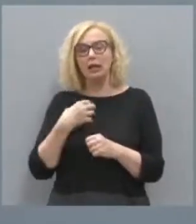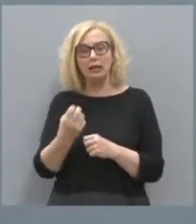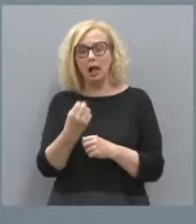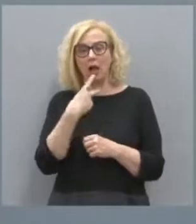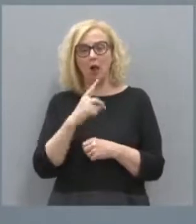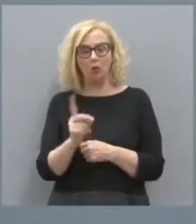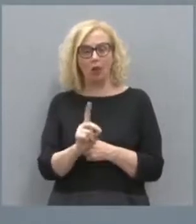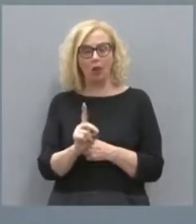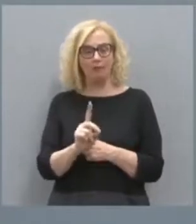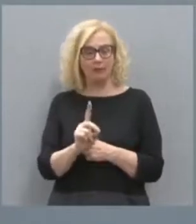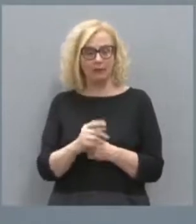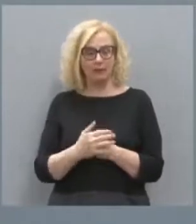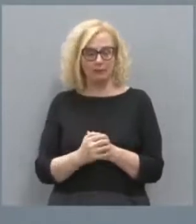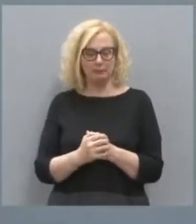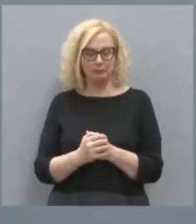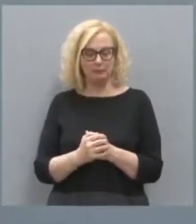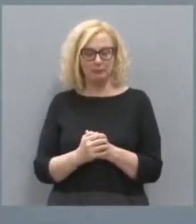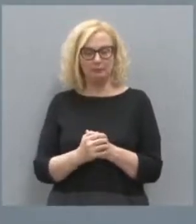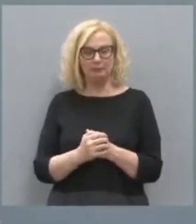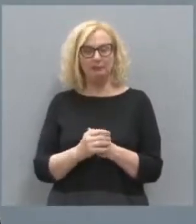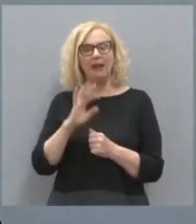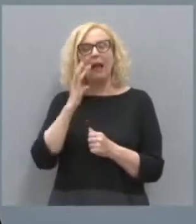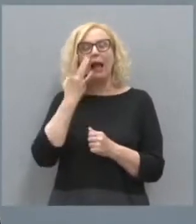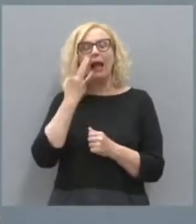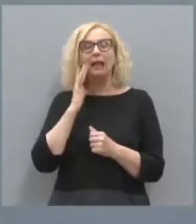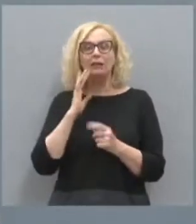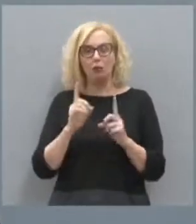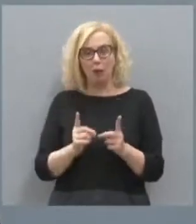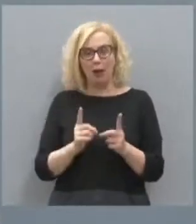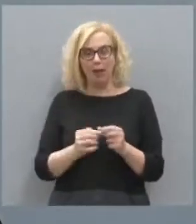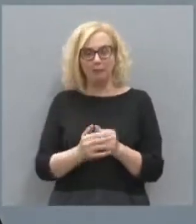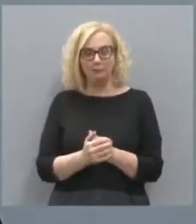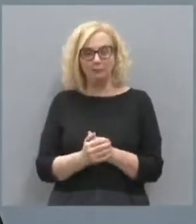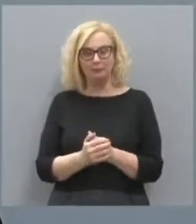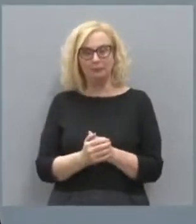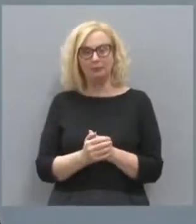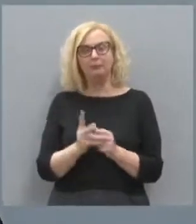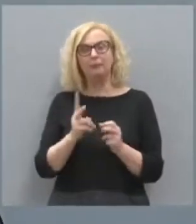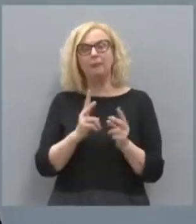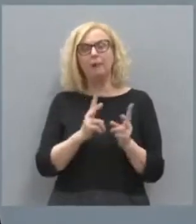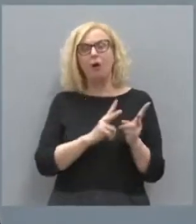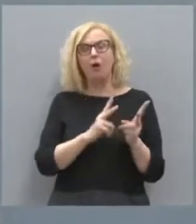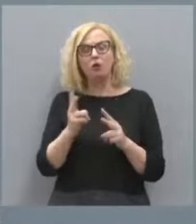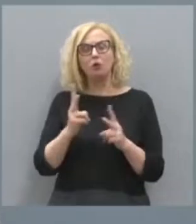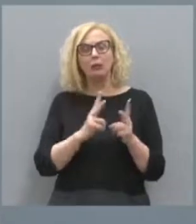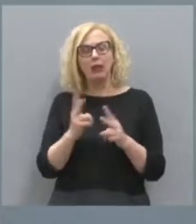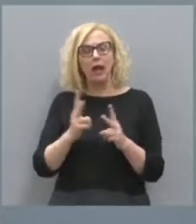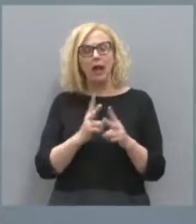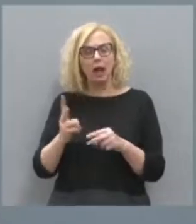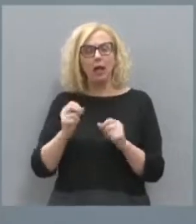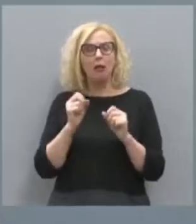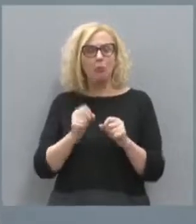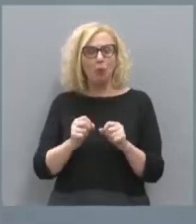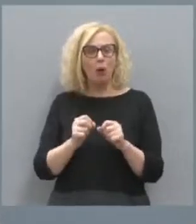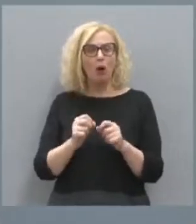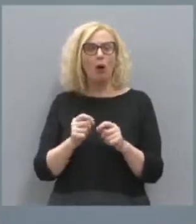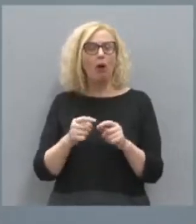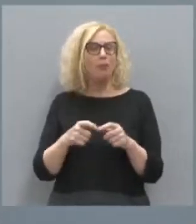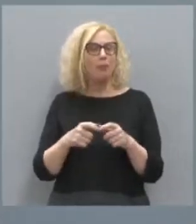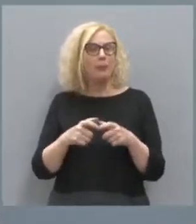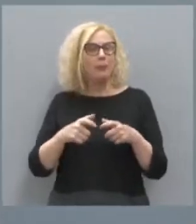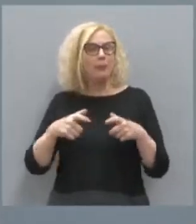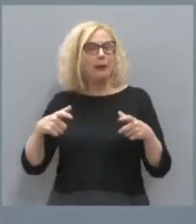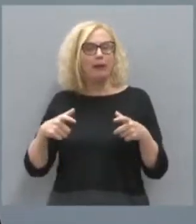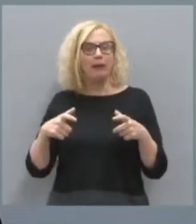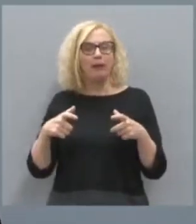dice questo è il rischio è che che le ospedalizzazioni possano da un giorno all'altro anche crescere e cominciare a crescere